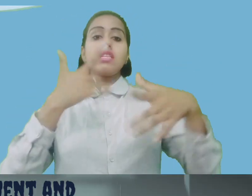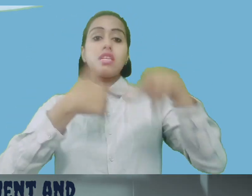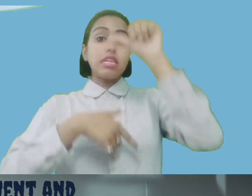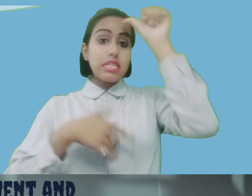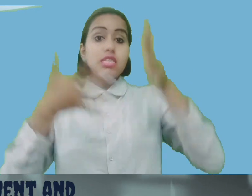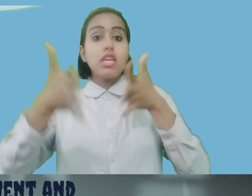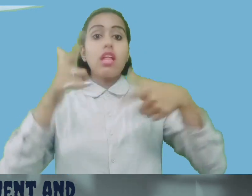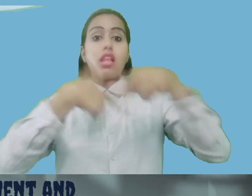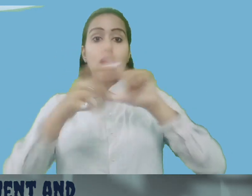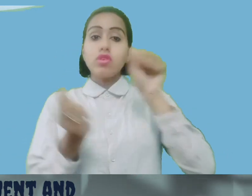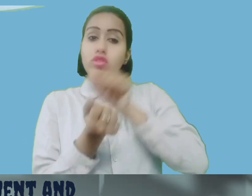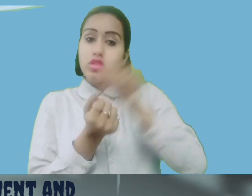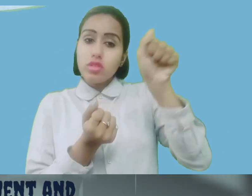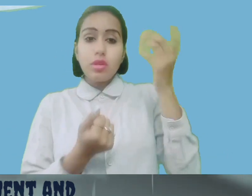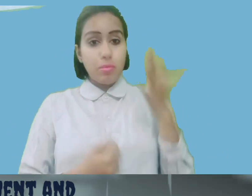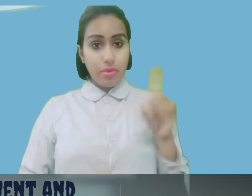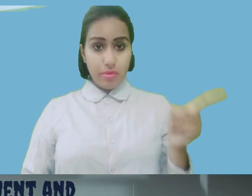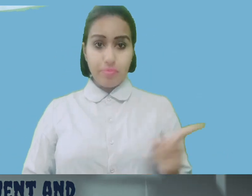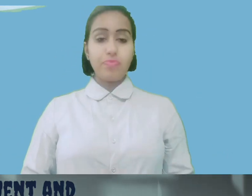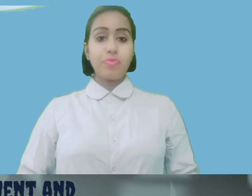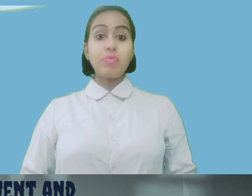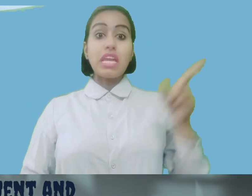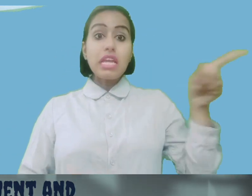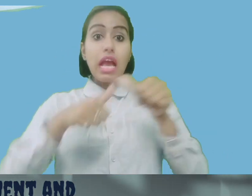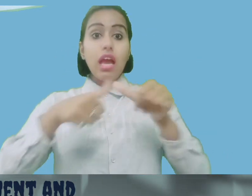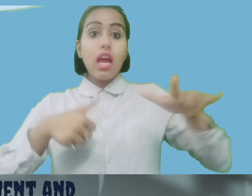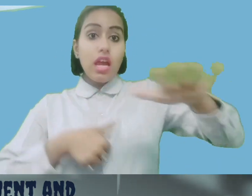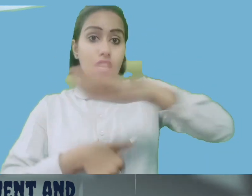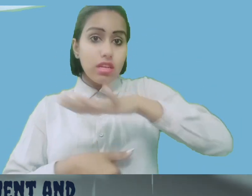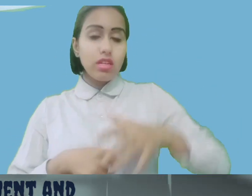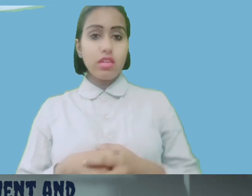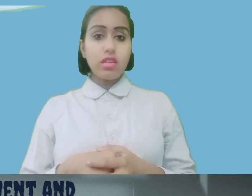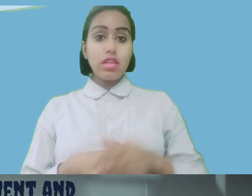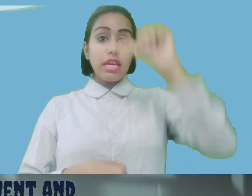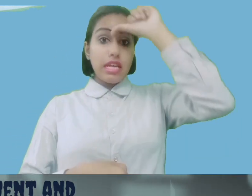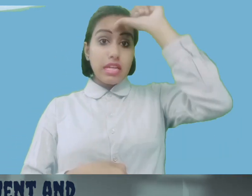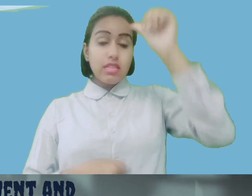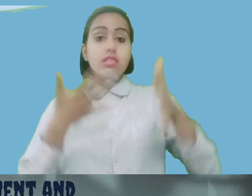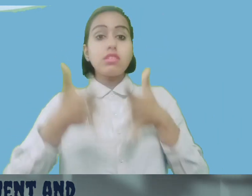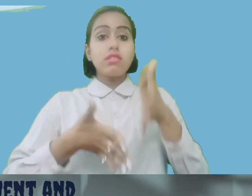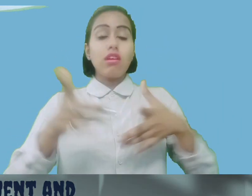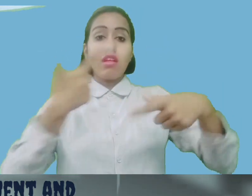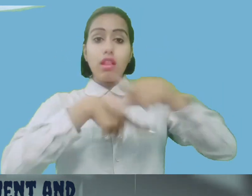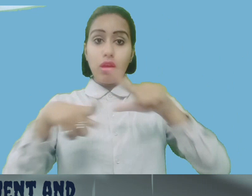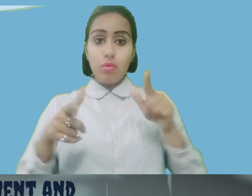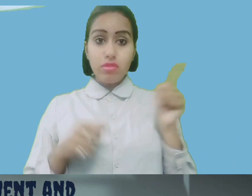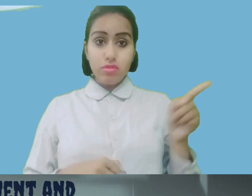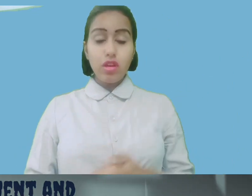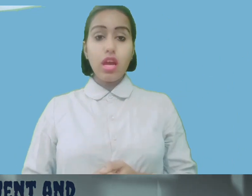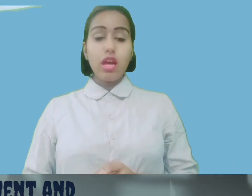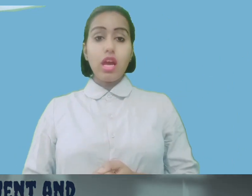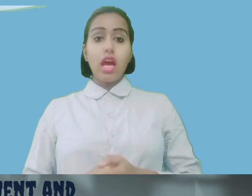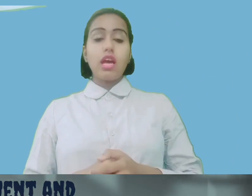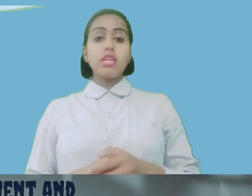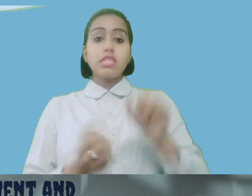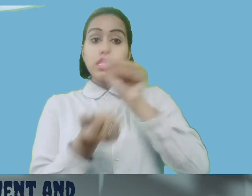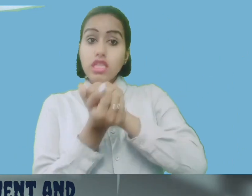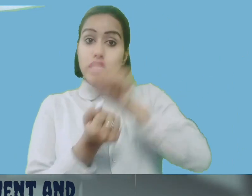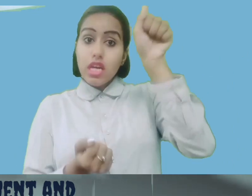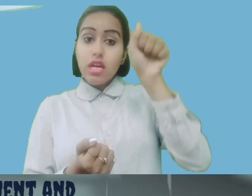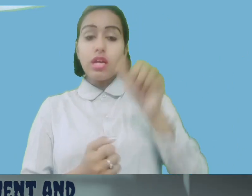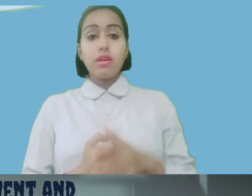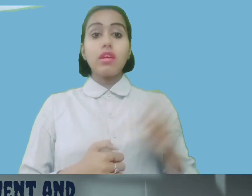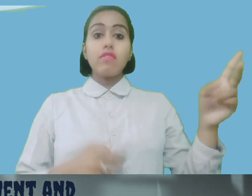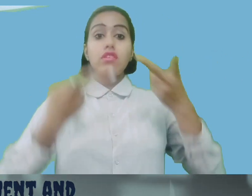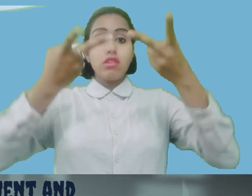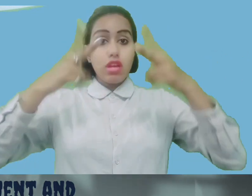भारतीय सांकेतिक भाषा की सर्टिफाइड अनुवादक है और इन्होंने कई बड़े लोगों का